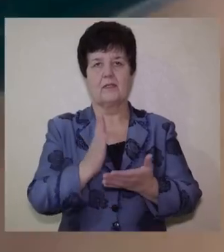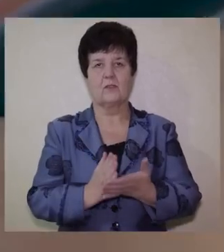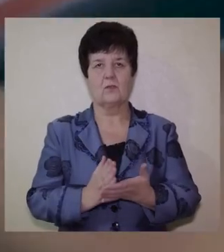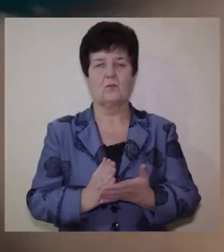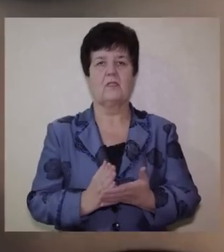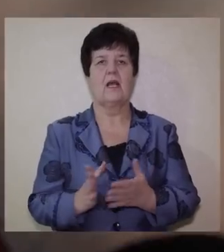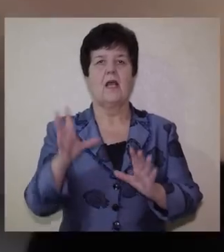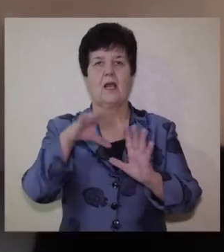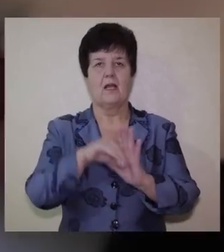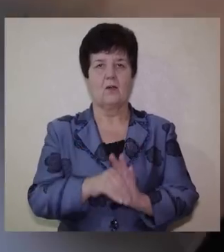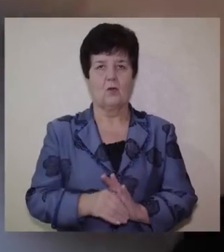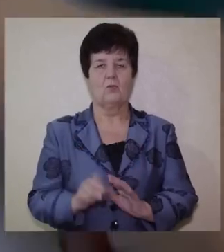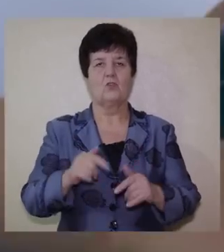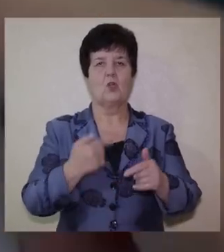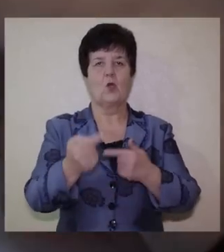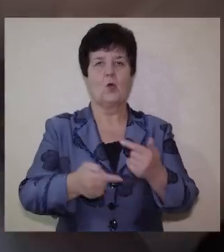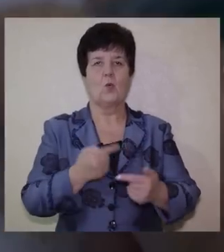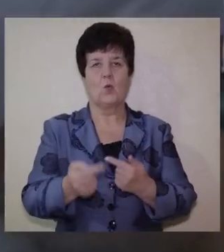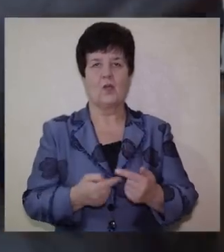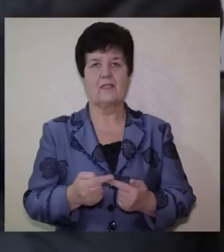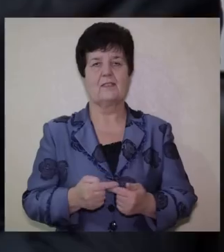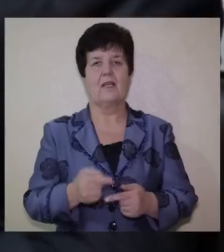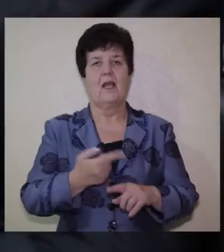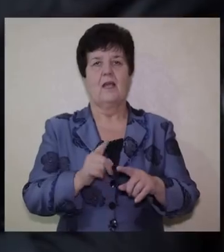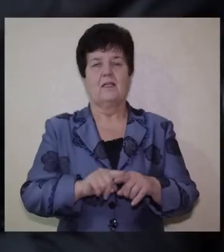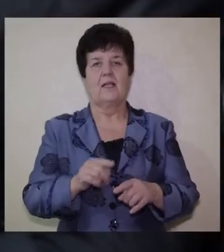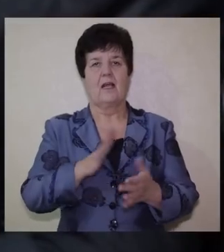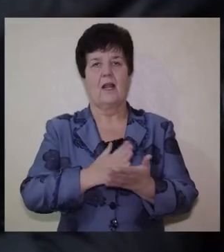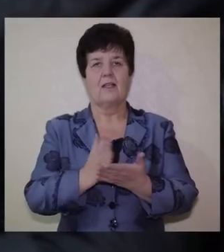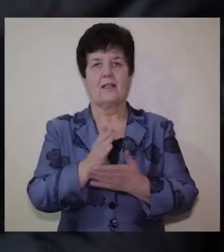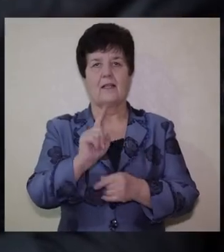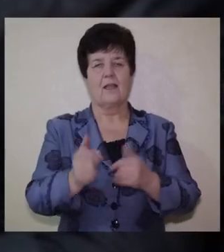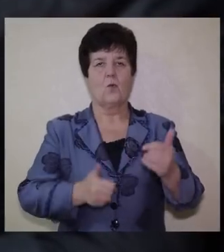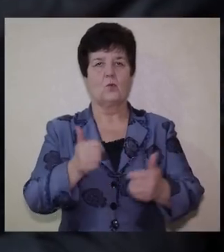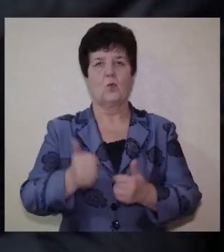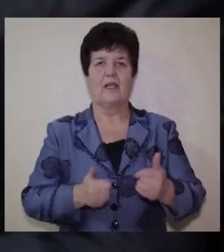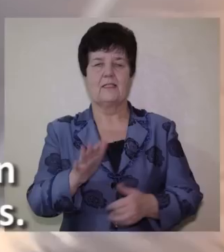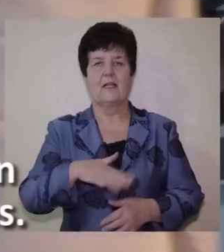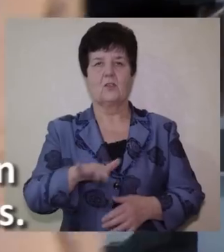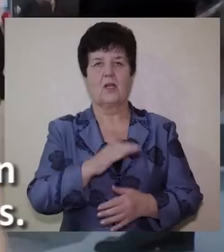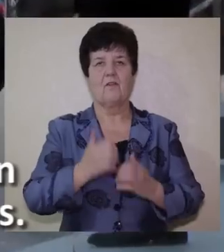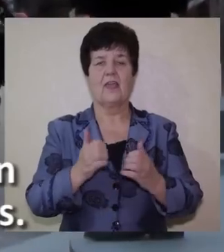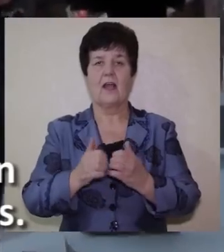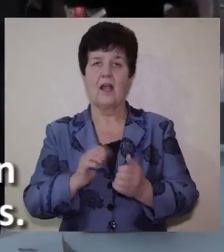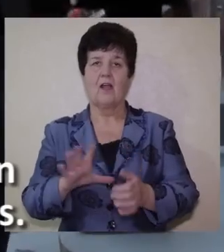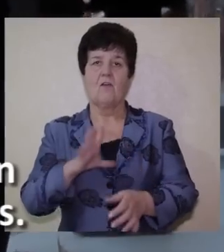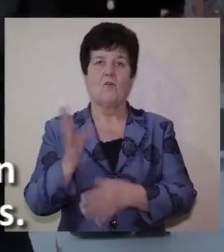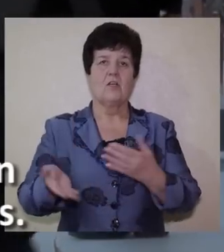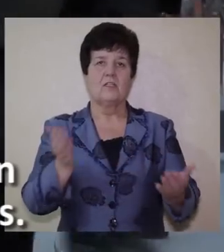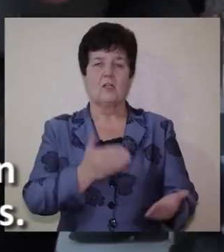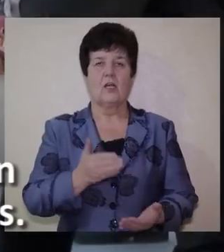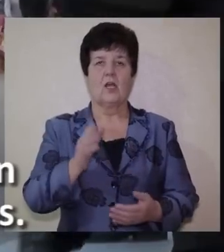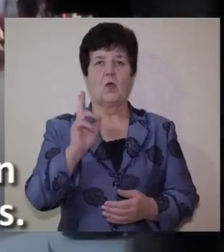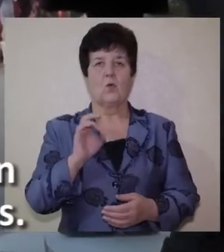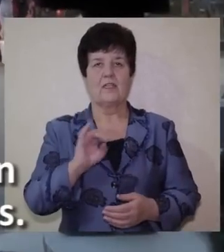ei sunt incluși în curs sau admiși în curs în calitate de concurență electorală. Cei care au fost implicați